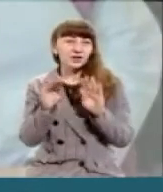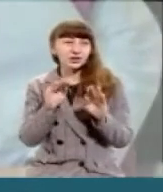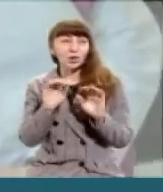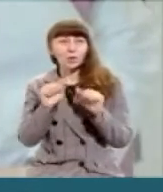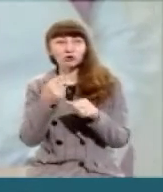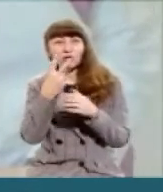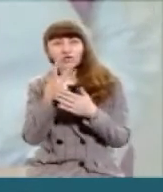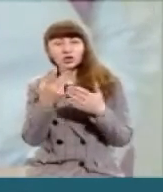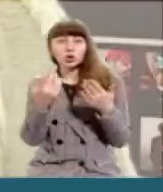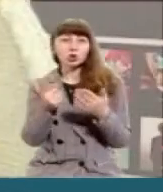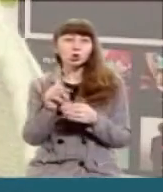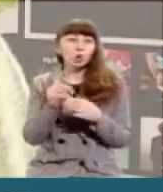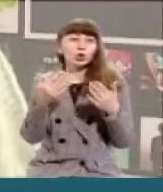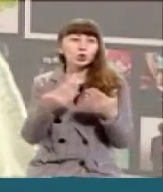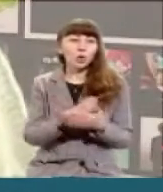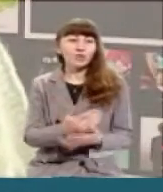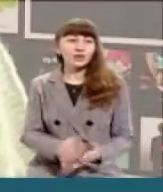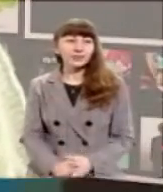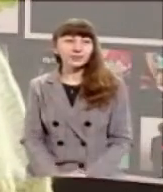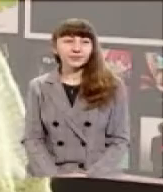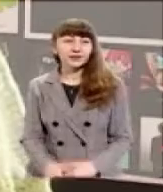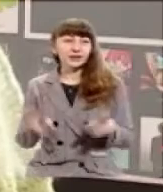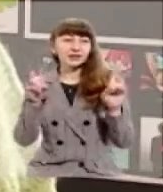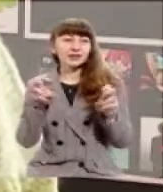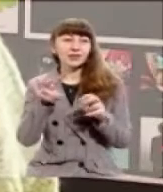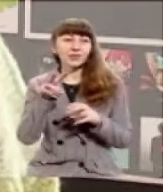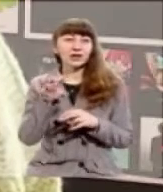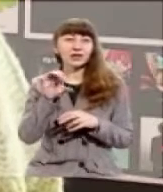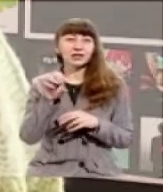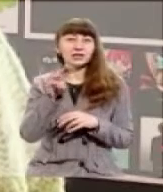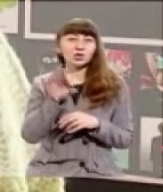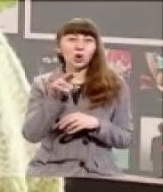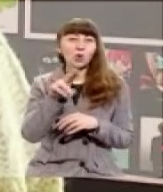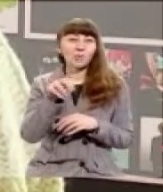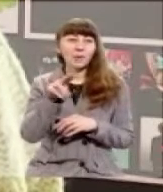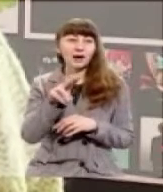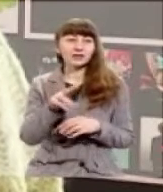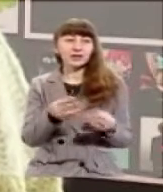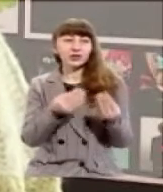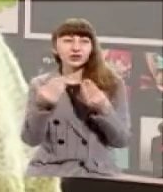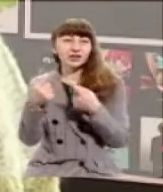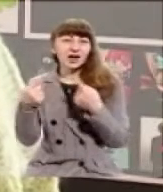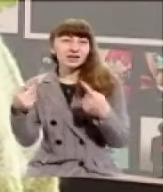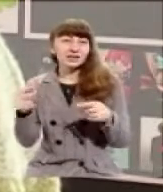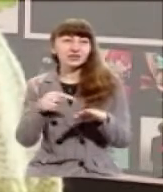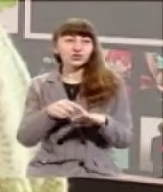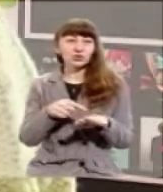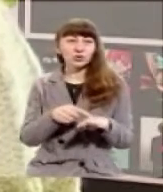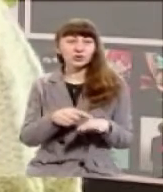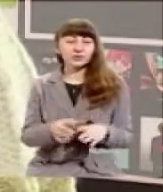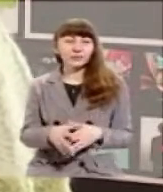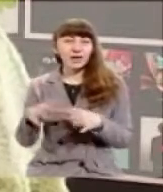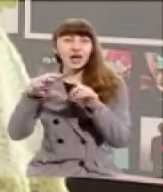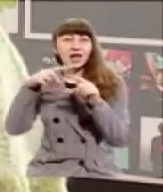чем-то новым, неразгаданным. Тема «Листопад», она навевает очень разные ассоциации, аллюзии, потому что